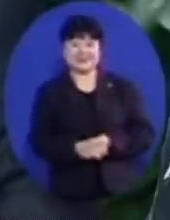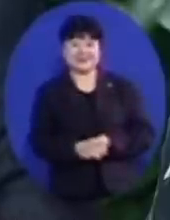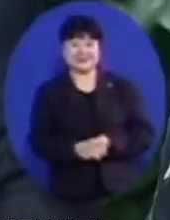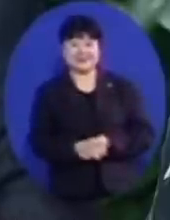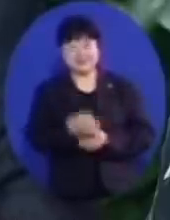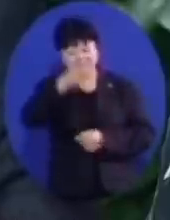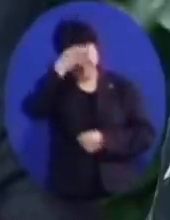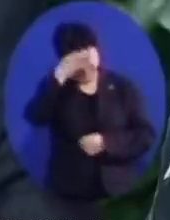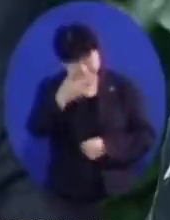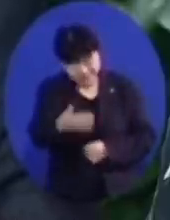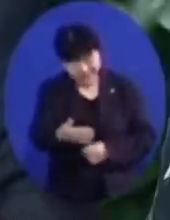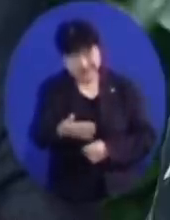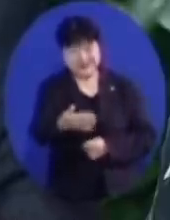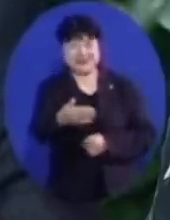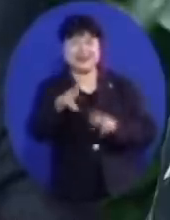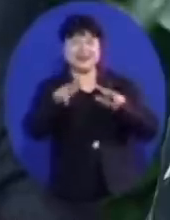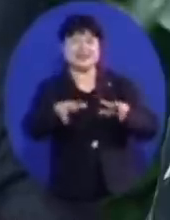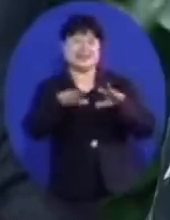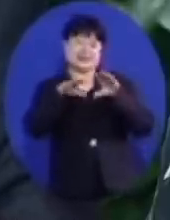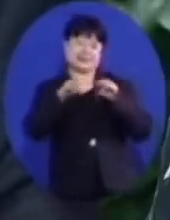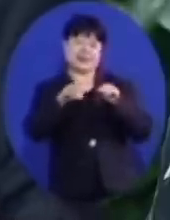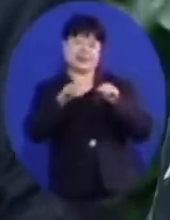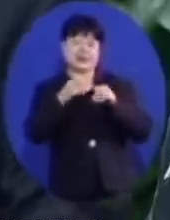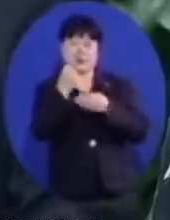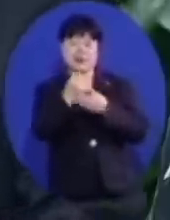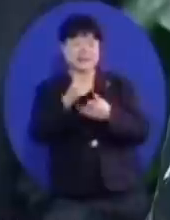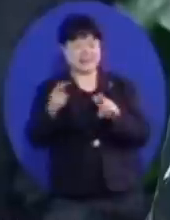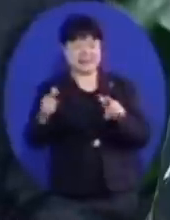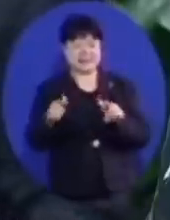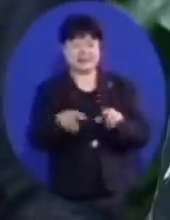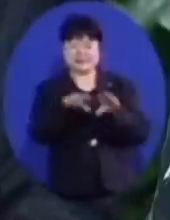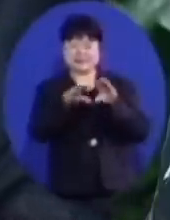미안하지만 이제 그만 믿을랍니다